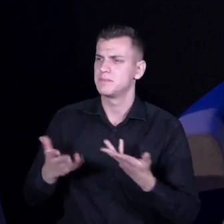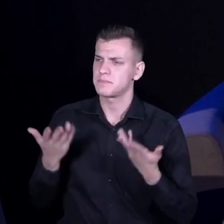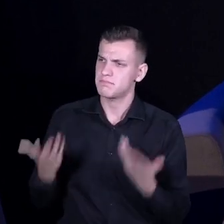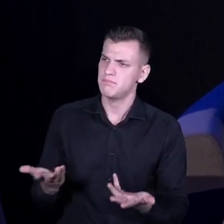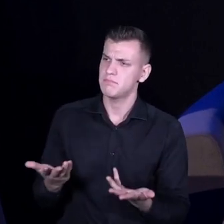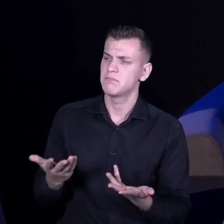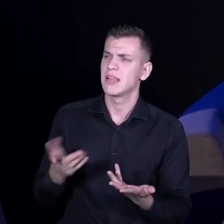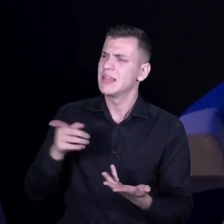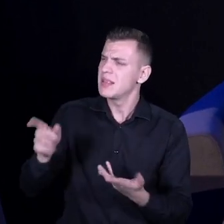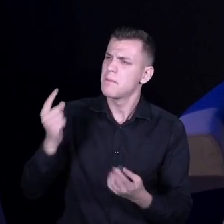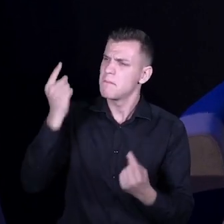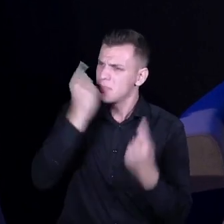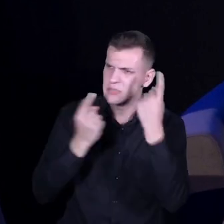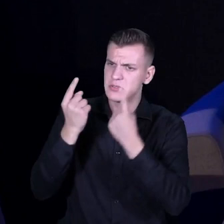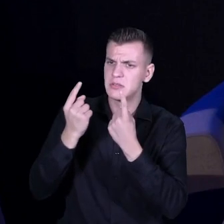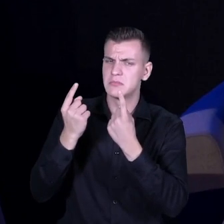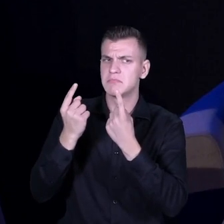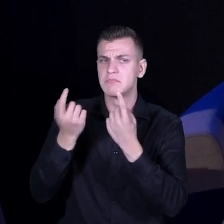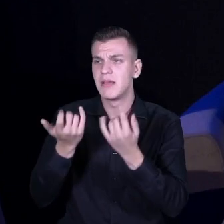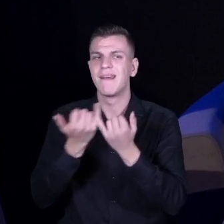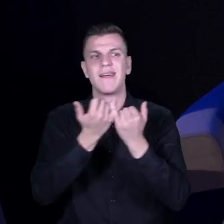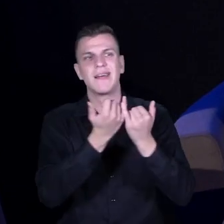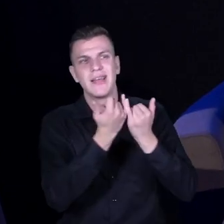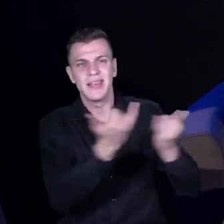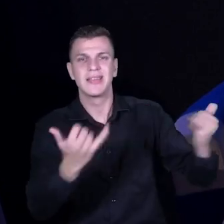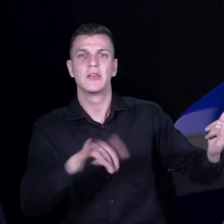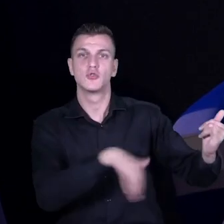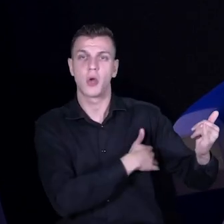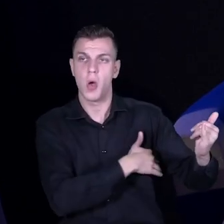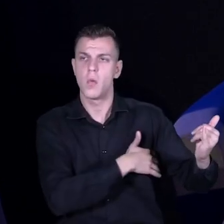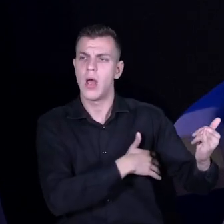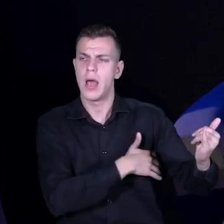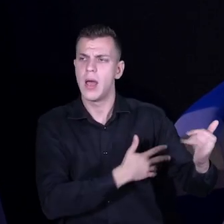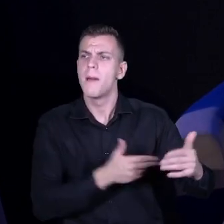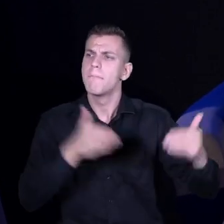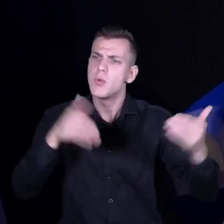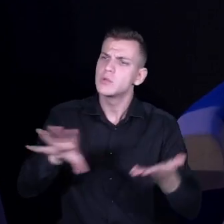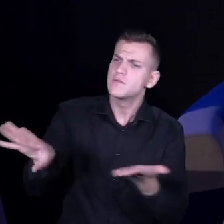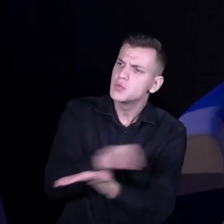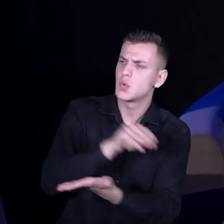perspektywy mogłyby się nauczyć inne szkoły z waszego doświadczenia?